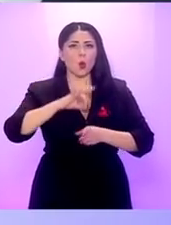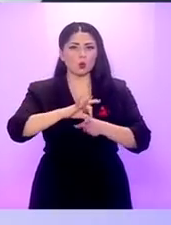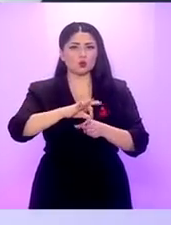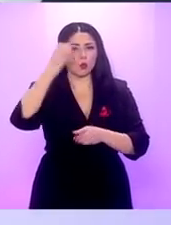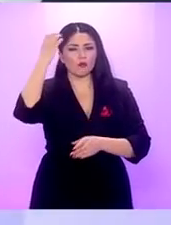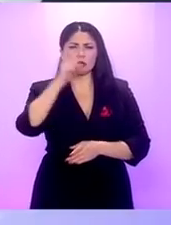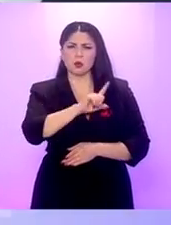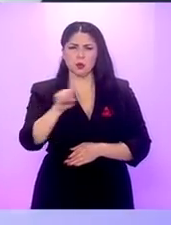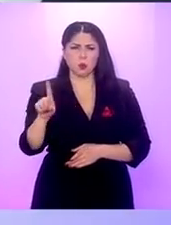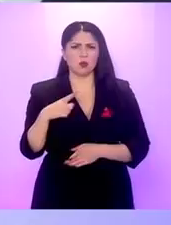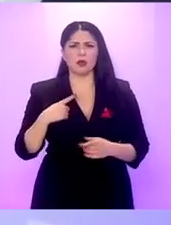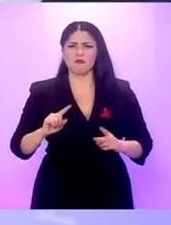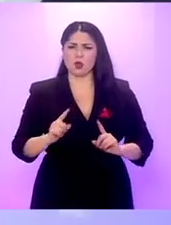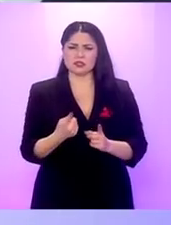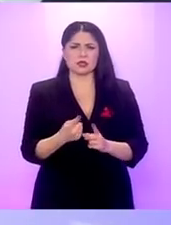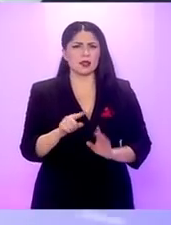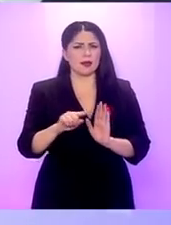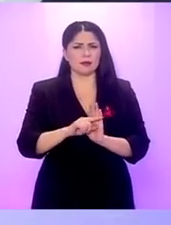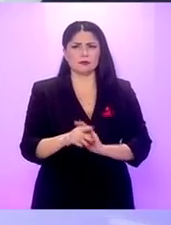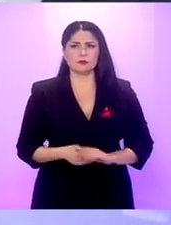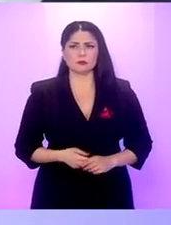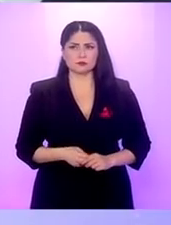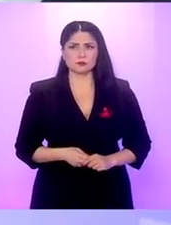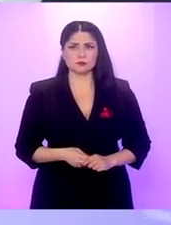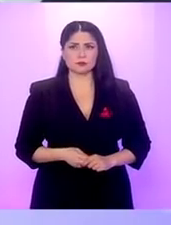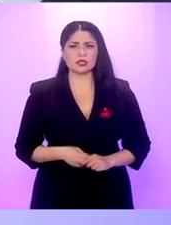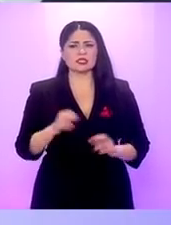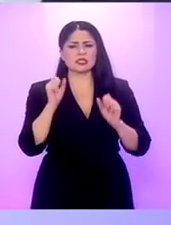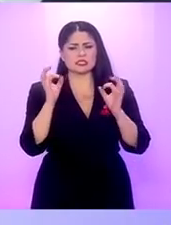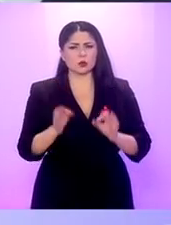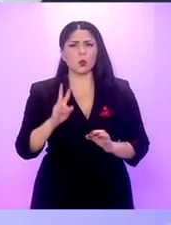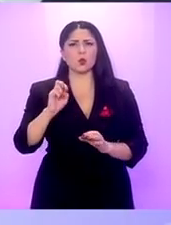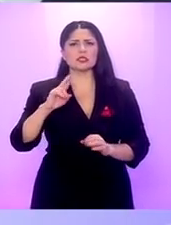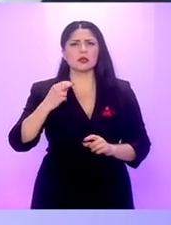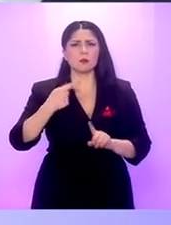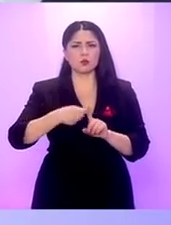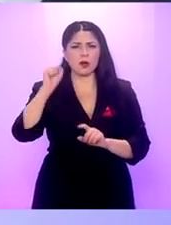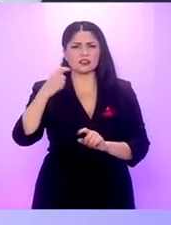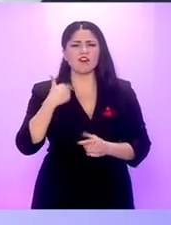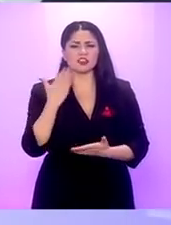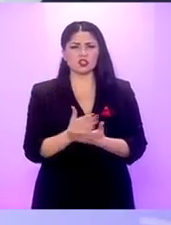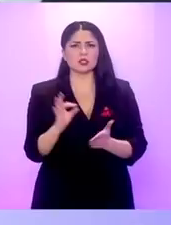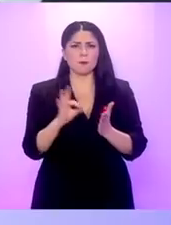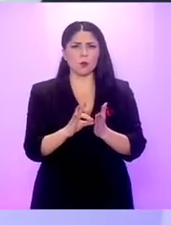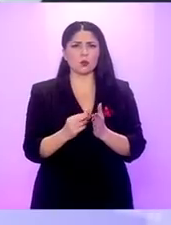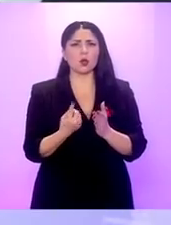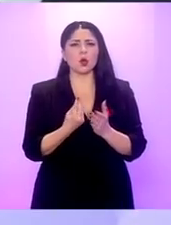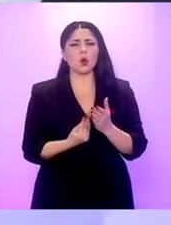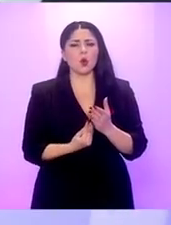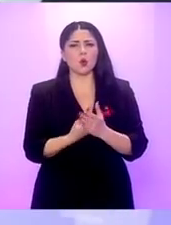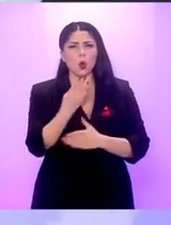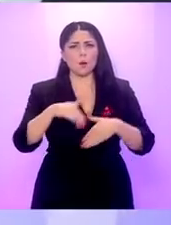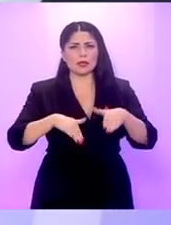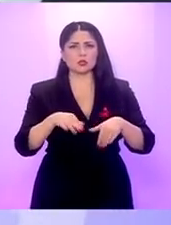Evident că nu. Sunt convins că USR Plus va lua decizia de a veni cu o propunere de ministru al sănătății și